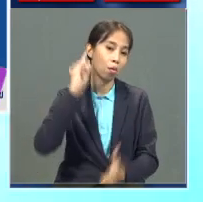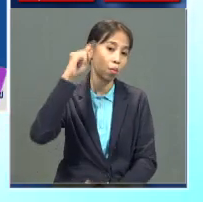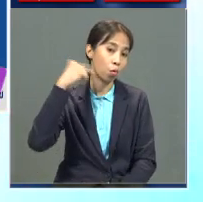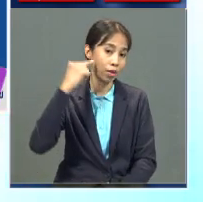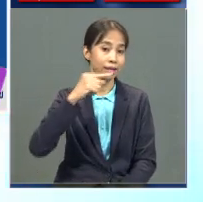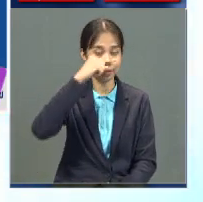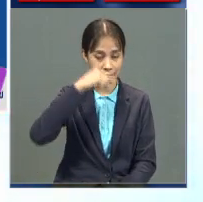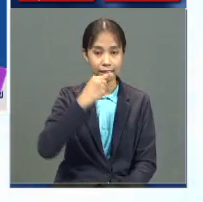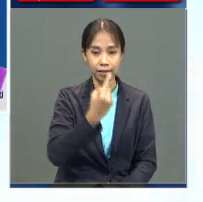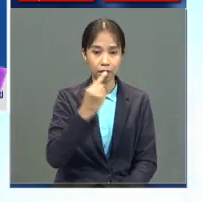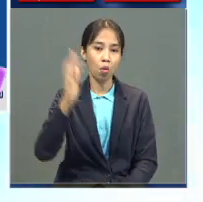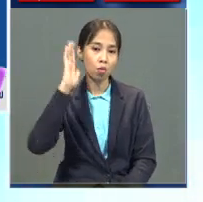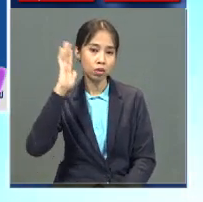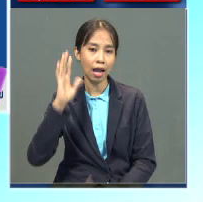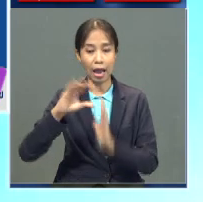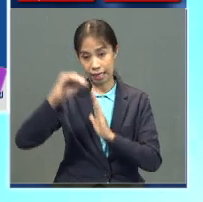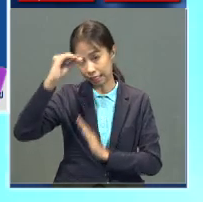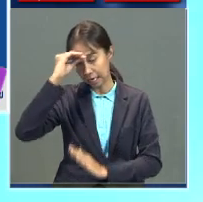คนนะแล้วก็เป็นนักศึกษาไทยไทย 4